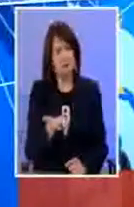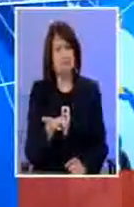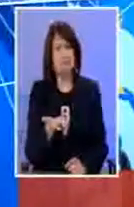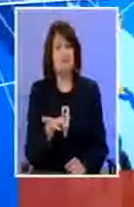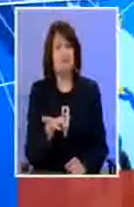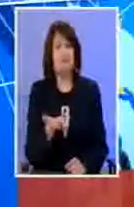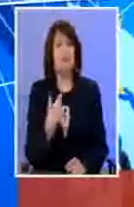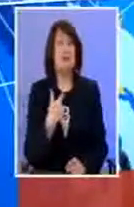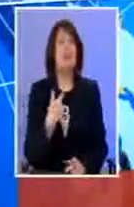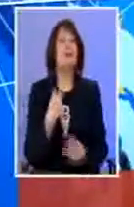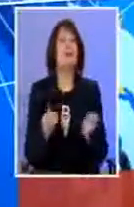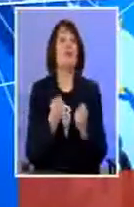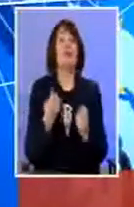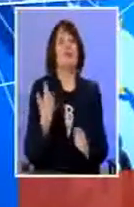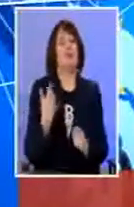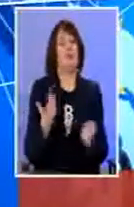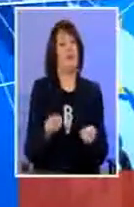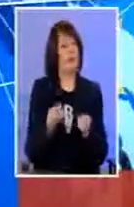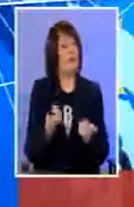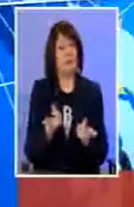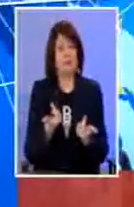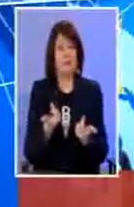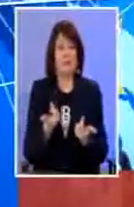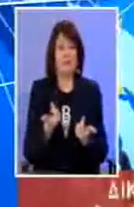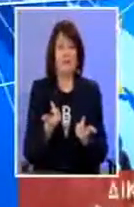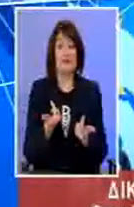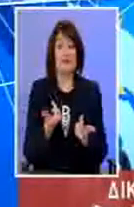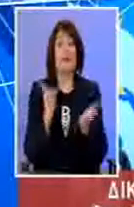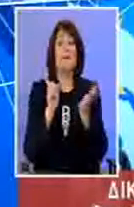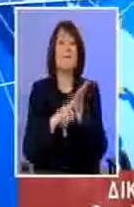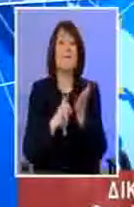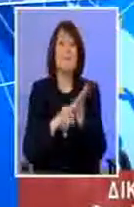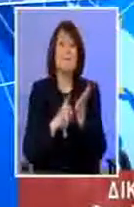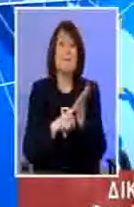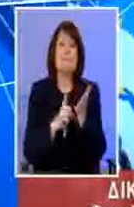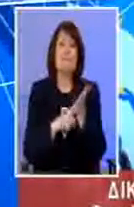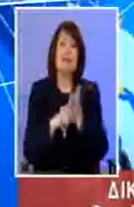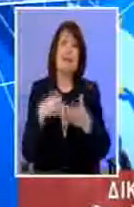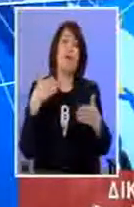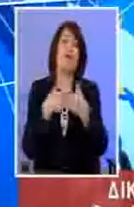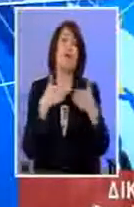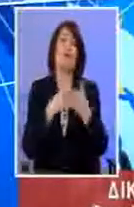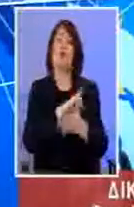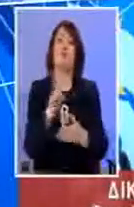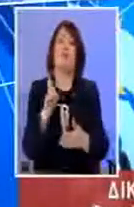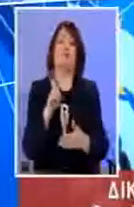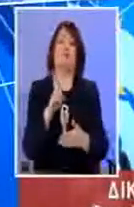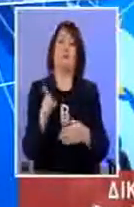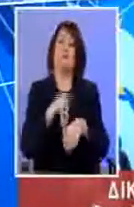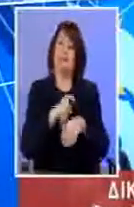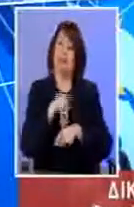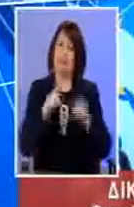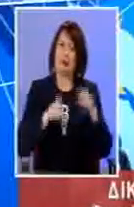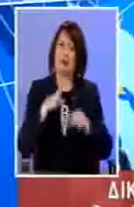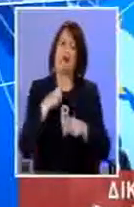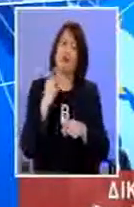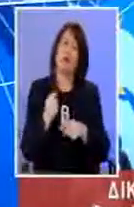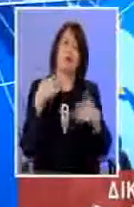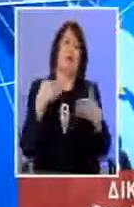να γίνει αυτό το τελευταίο, θα πρέπει να έχουν αρθεί τα εμπόδια που υπάρχουν για ορισμένους